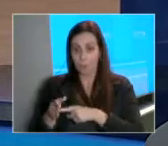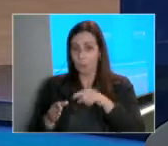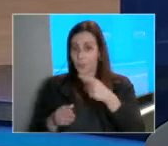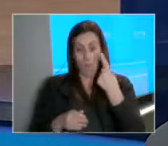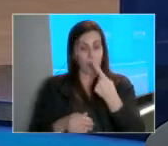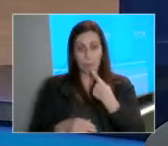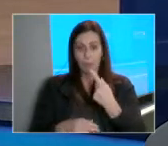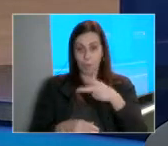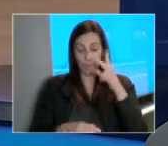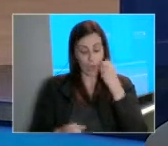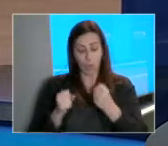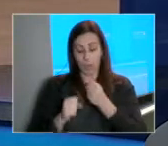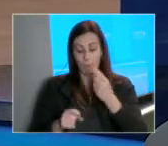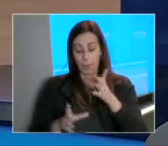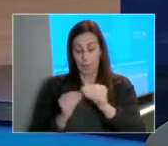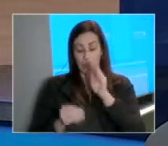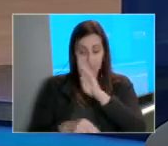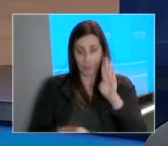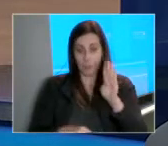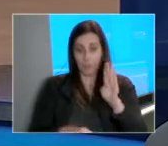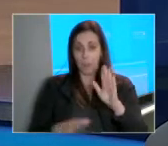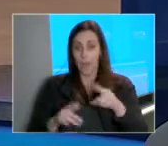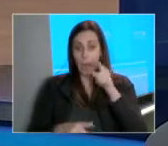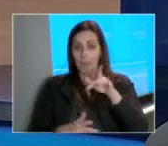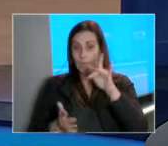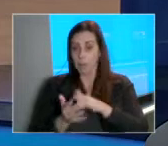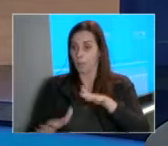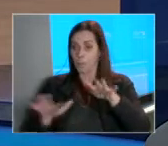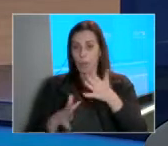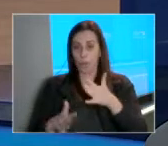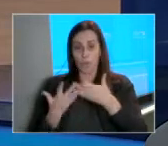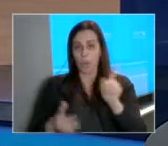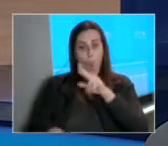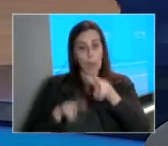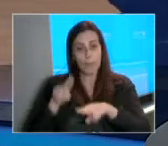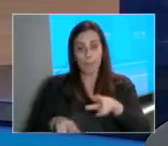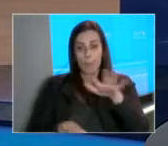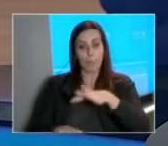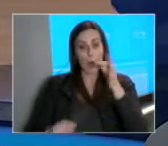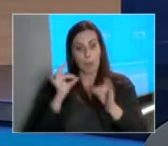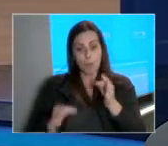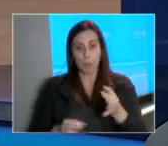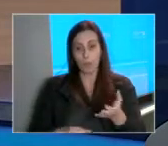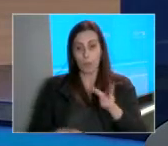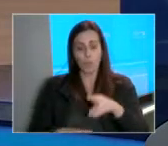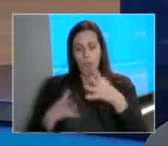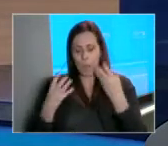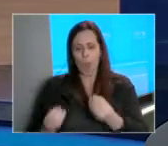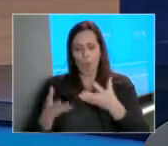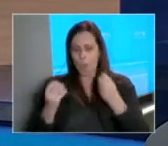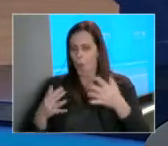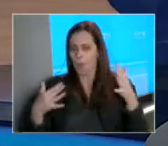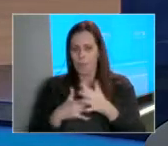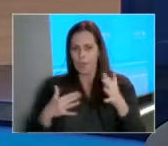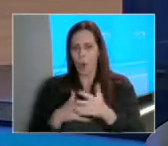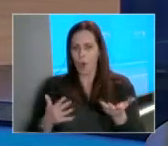זאת אחת הטענות היותר קשות מול בנימין נתניהו. איך אתה נמצא בשלטון ואיך לא טיפלת במערכת המשפט שלנו? יש המון המון ביקורת